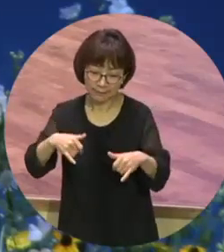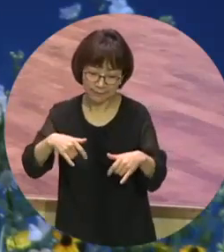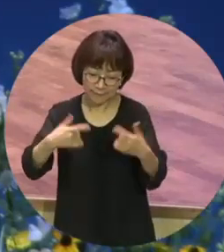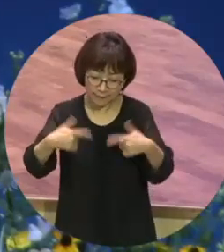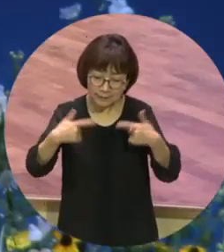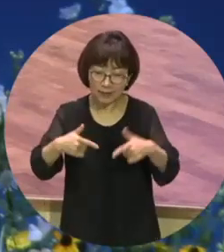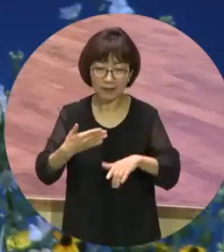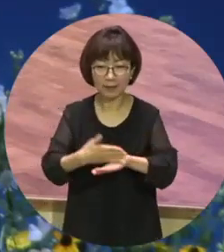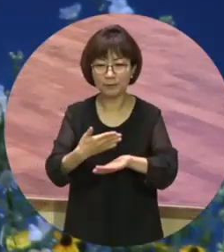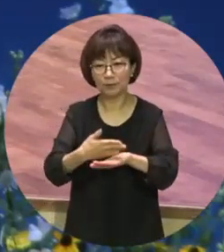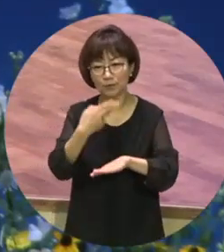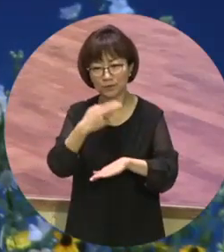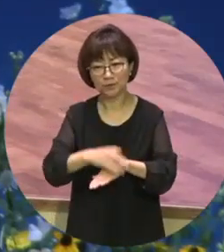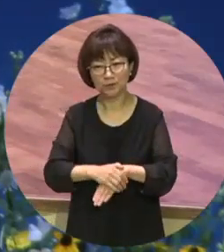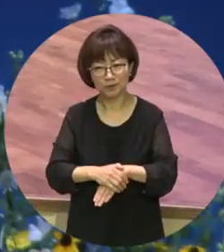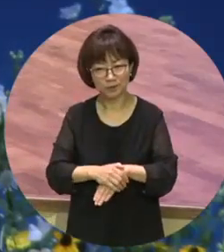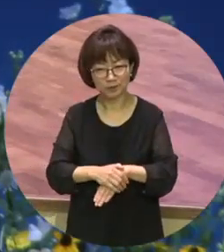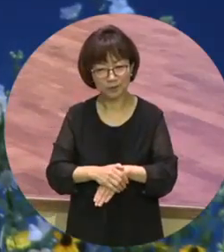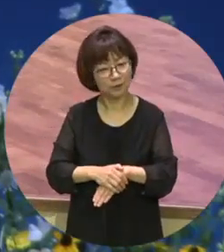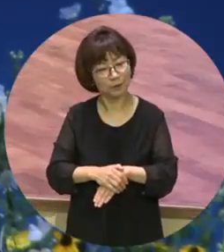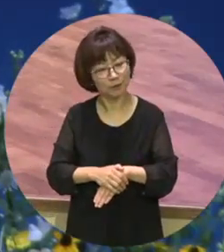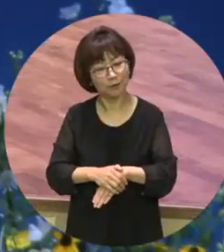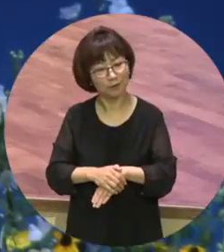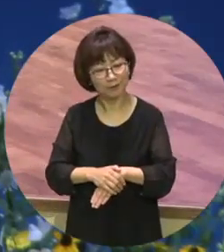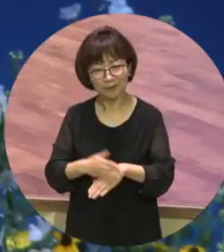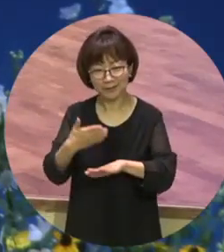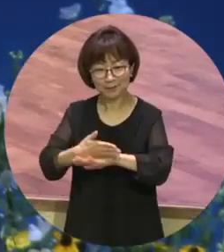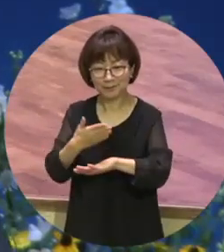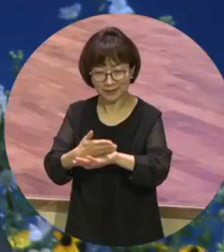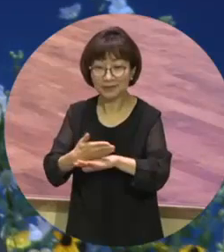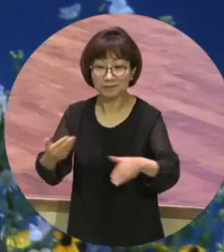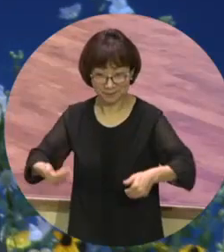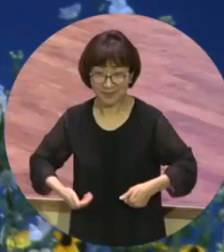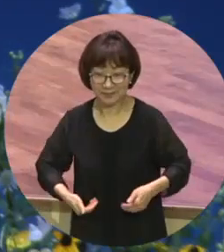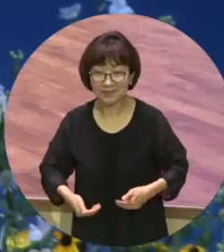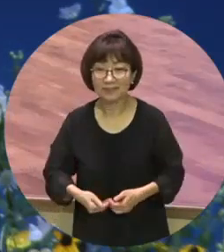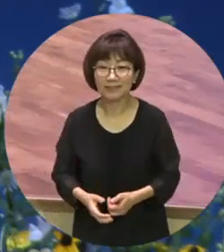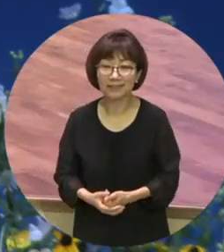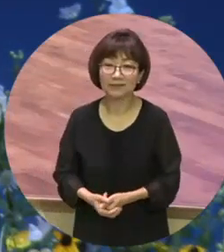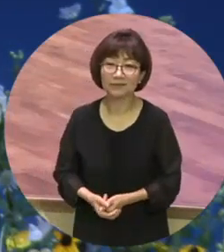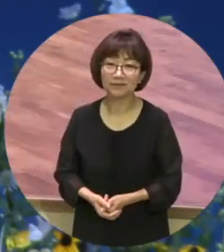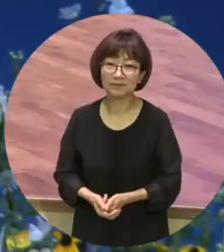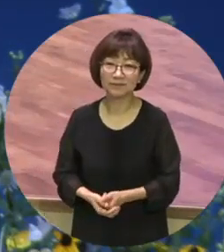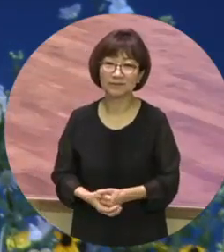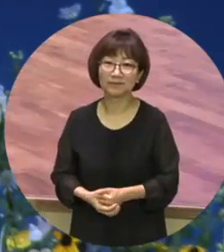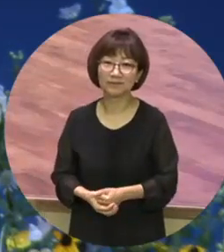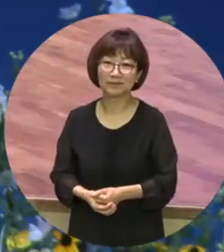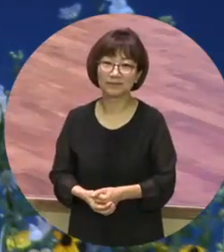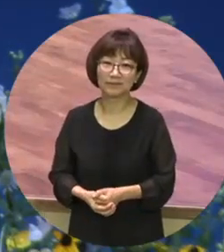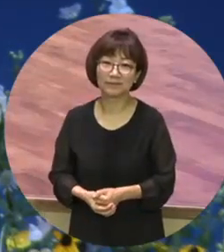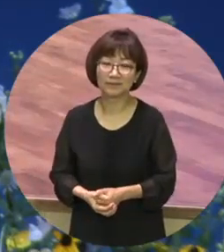형식적인, 외식적인 거. 그런 수준에서 언제까지 살 거냐 말이에요. 한번 안타까워요. 용서하세요.